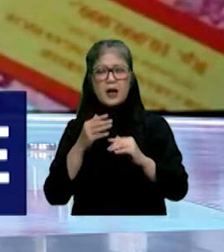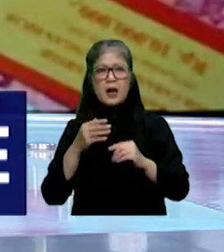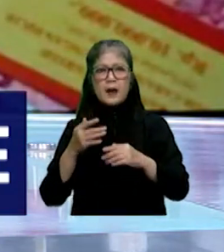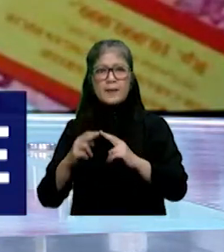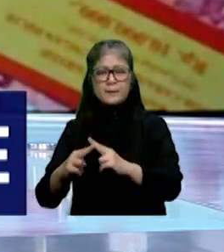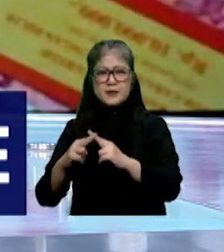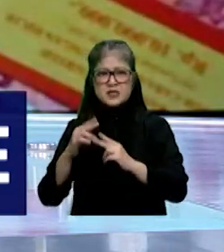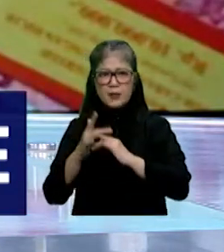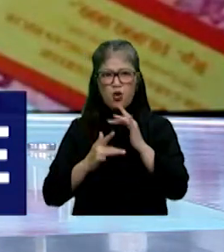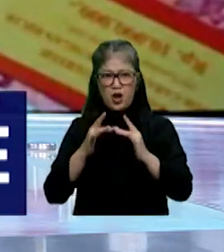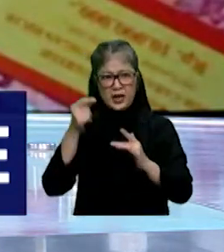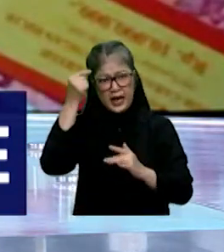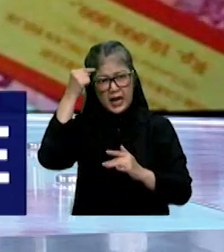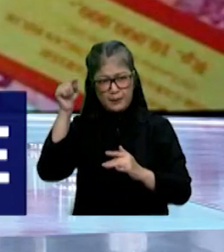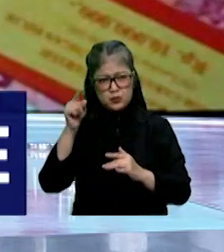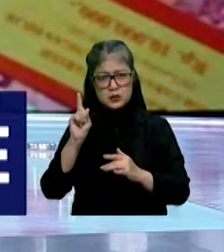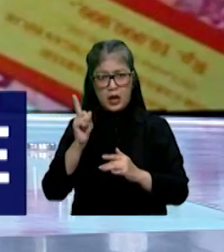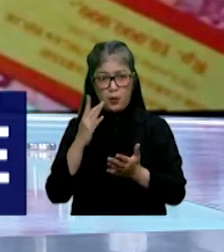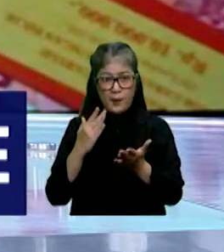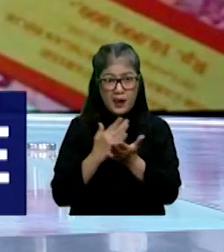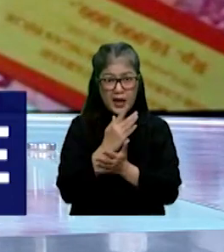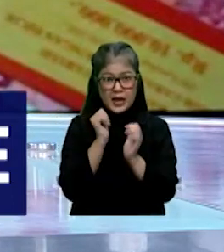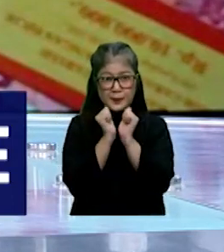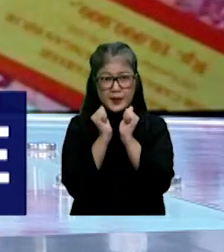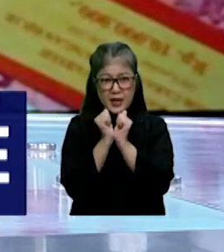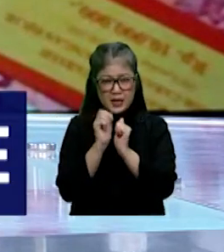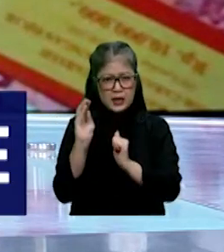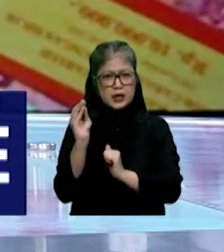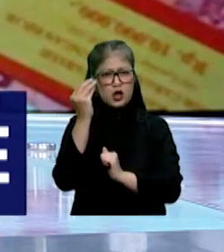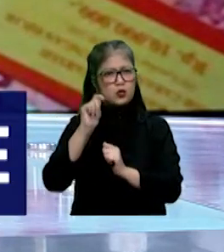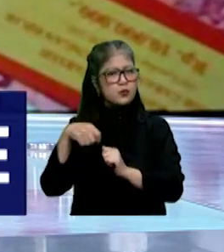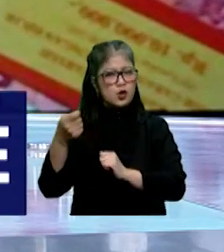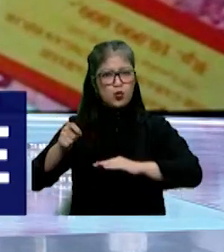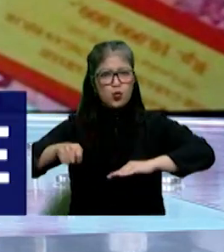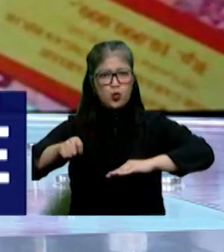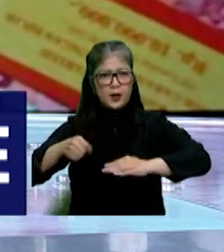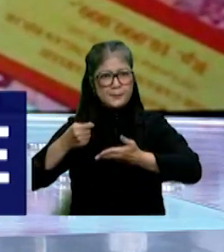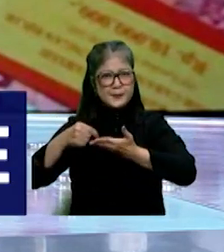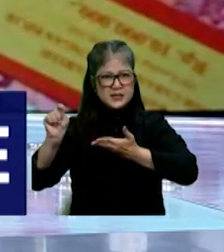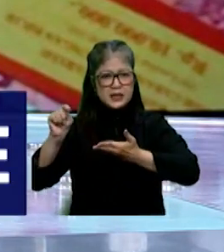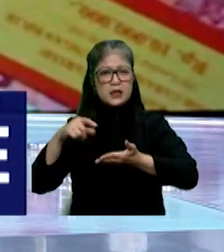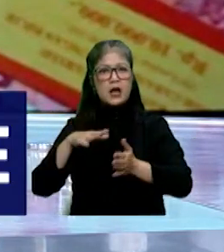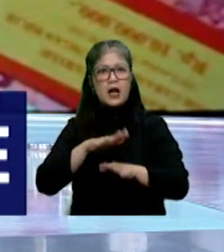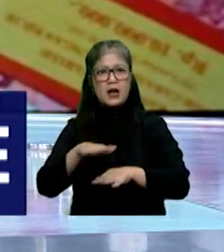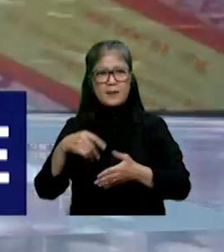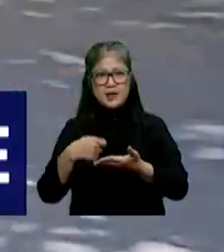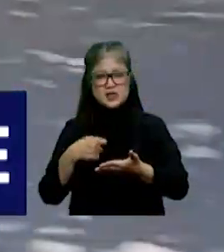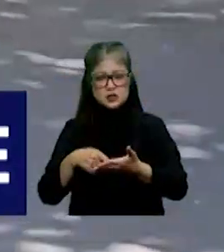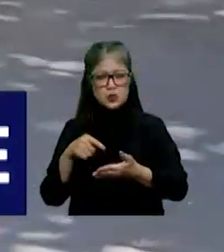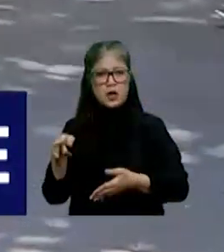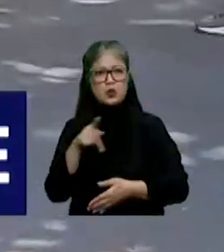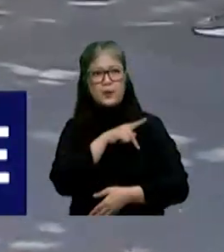kampus jika ada pelanggaran pidana pihak rektorat akan memberikan sanksi berat berupa pemecatan pada dewan mahasiswa selaku